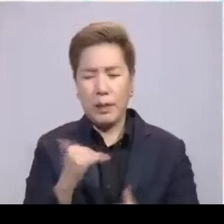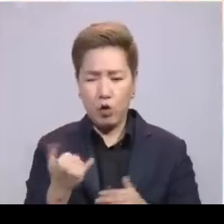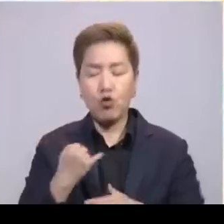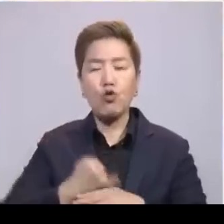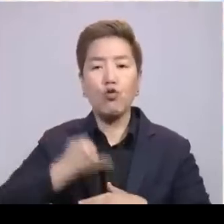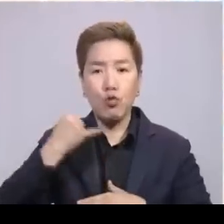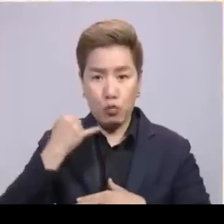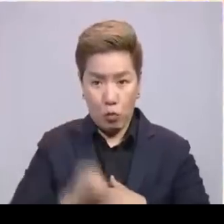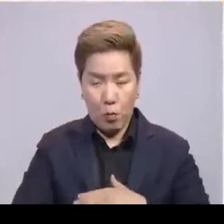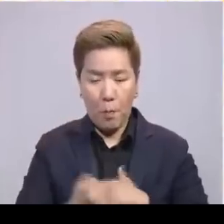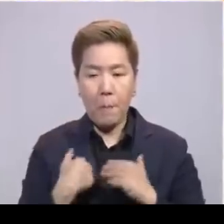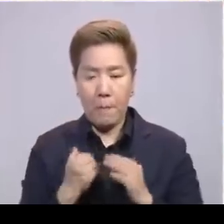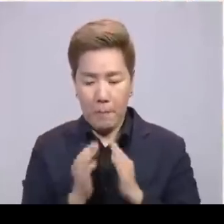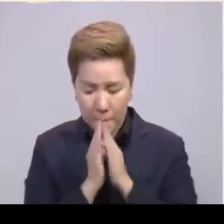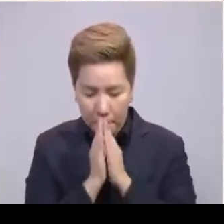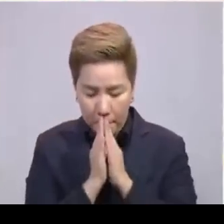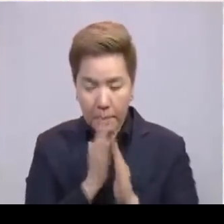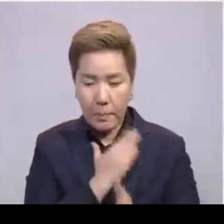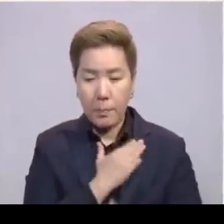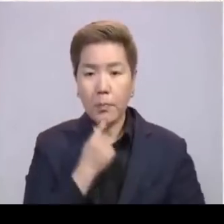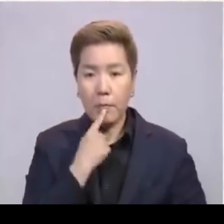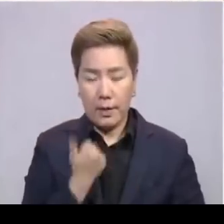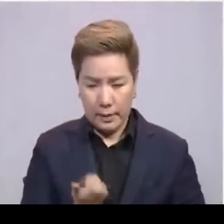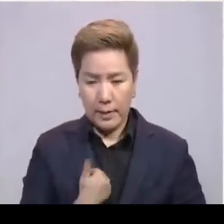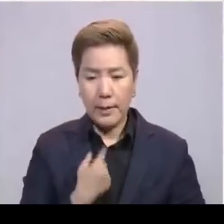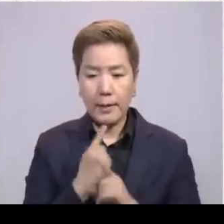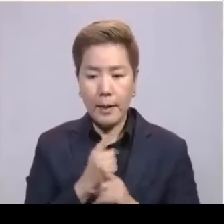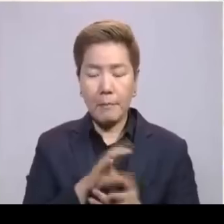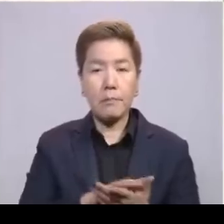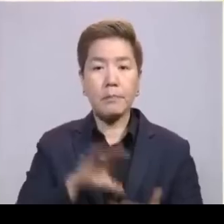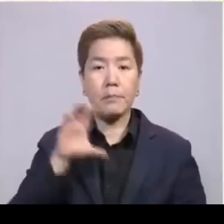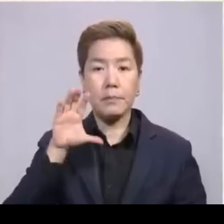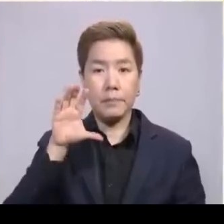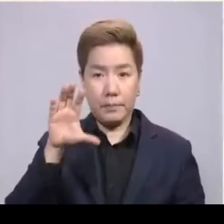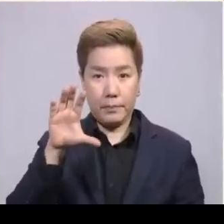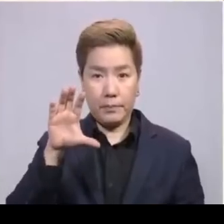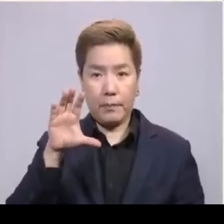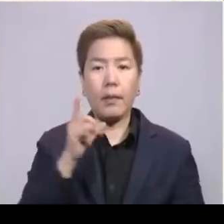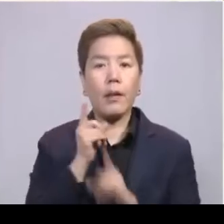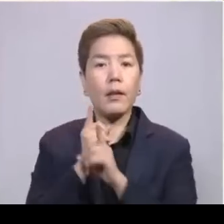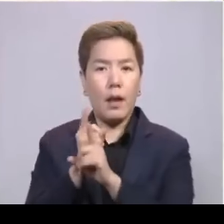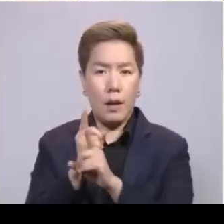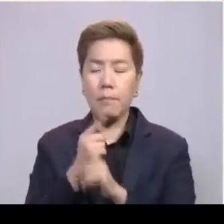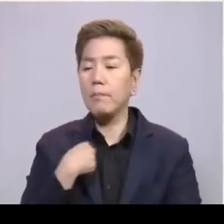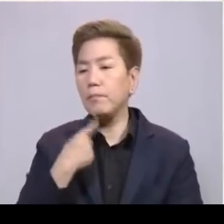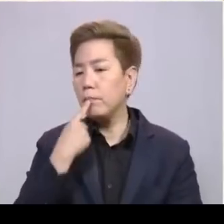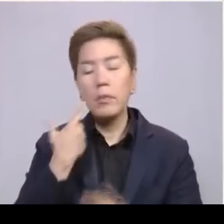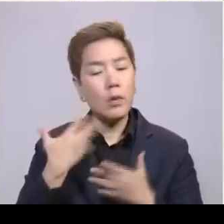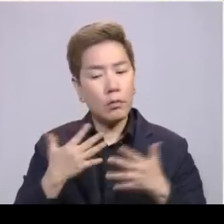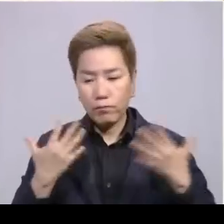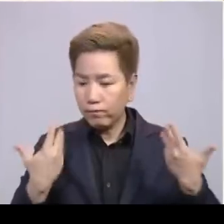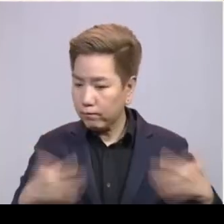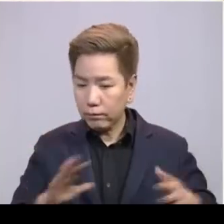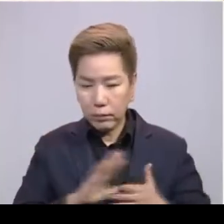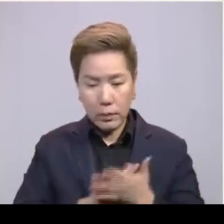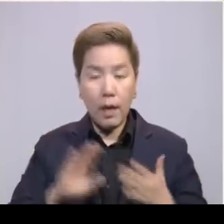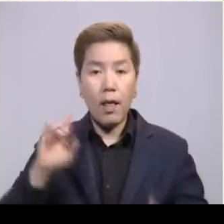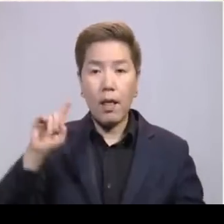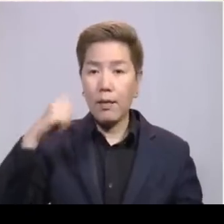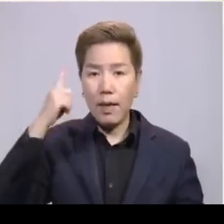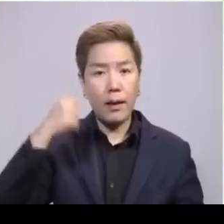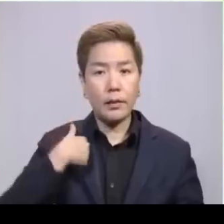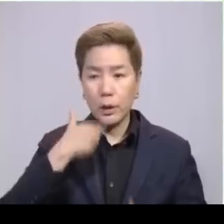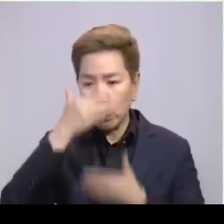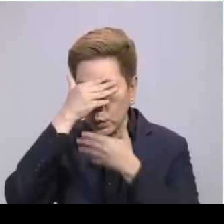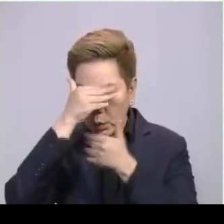จบแล้วท่านเจ้าอาวาสบอกอาตมาขอยืนยันตามที่โพสต์ใน Facebookราชนทีอินไปหมดแล้วเรื่องนี้แรกๆอาตมาก็ไม่